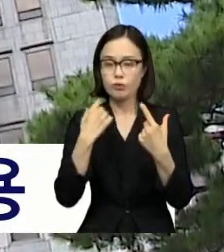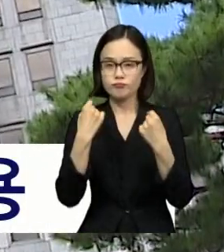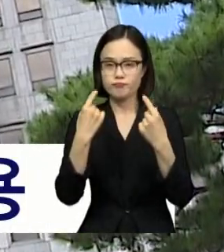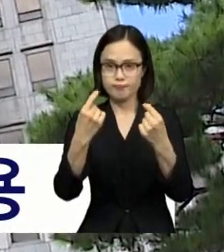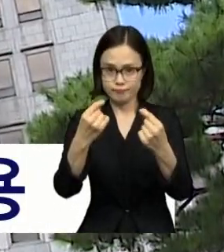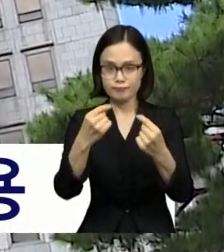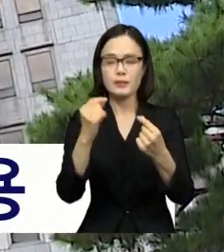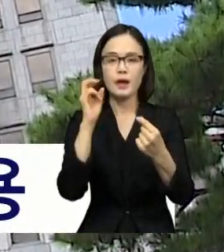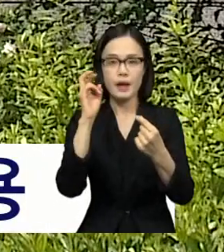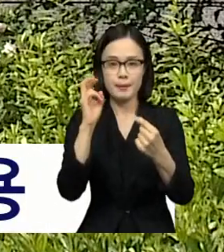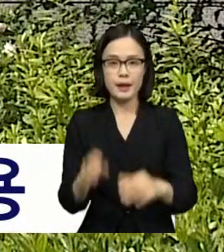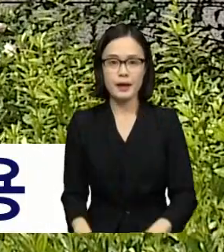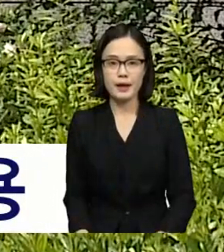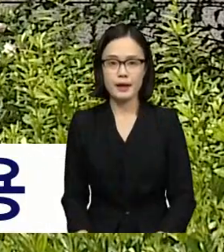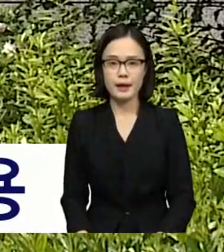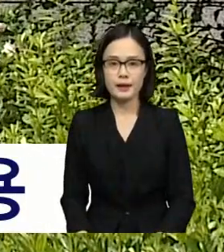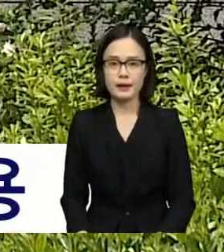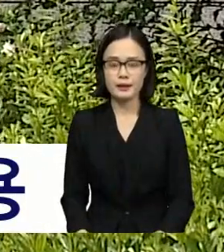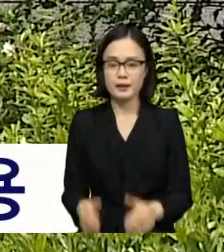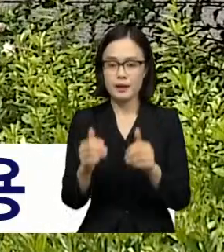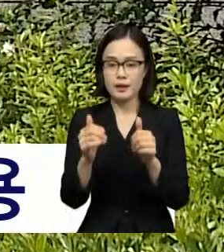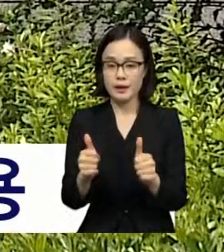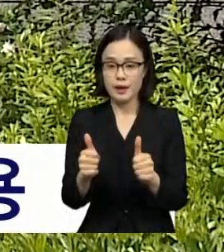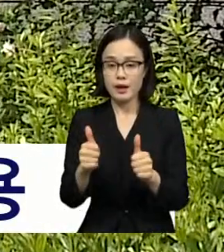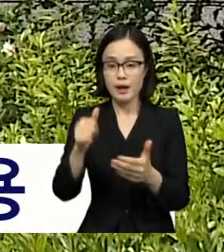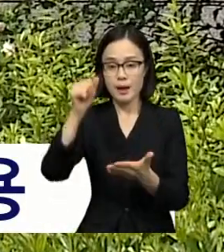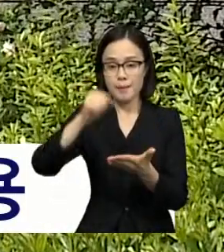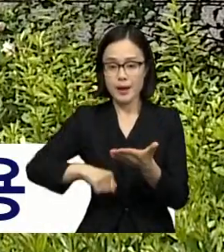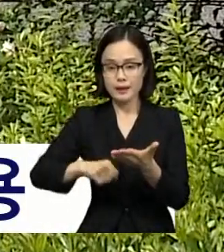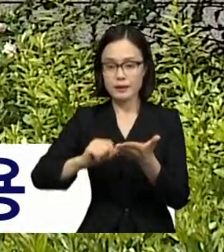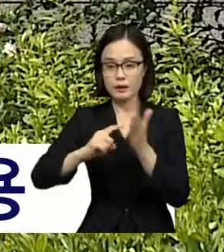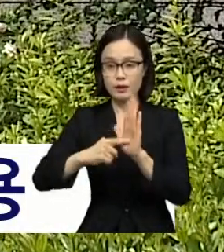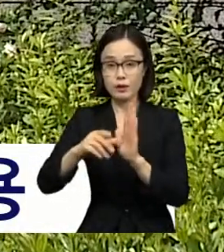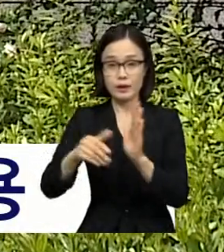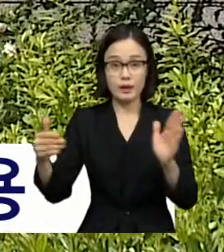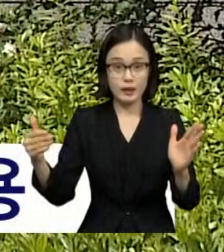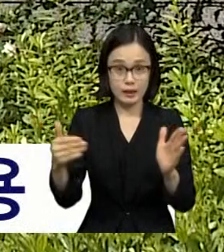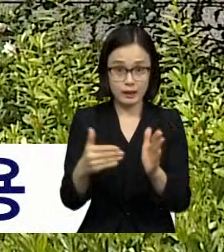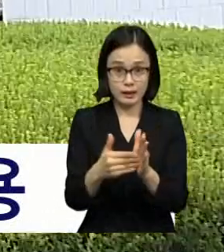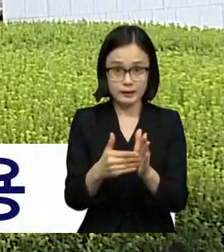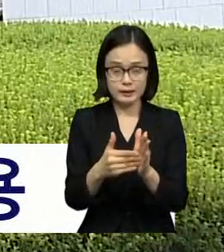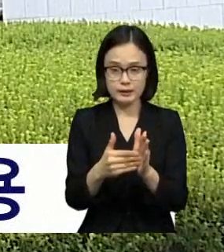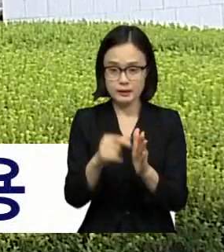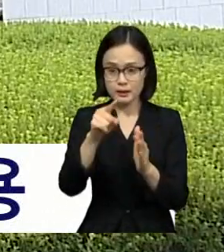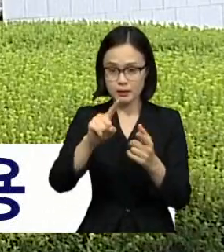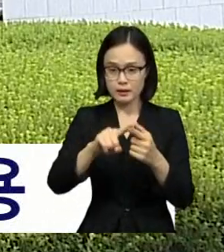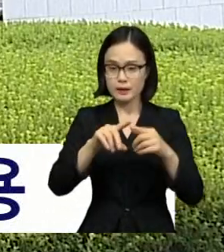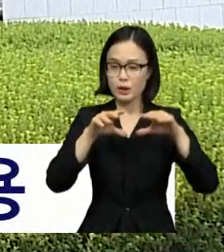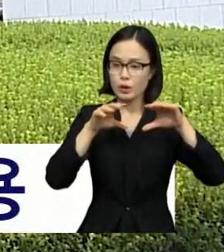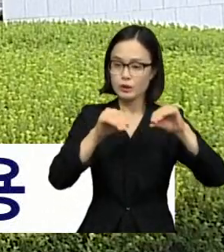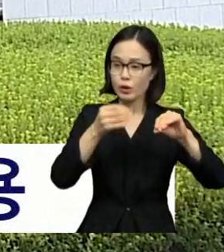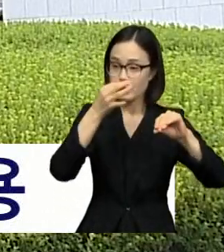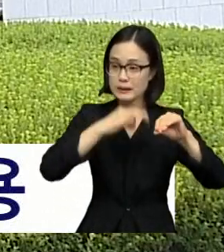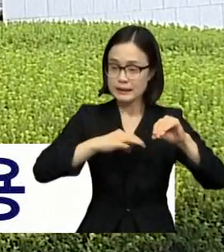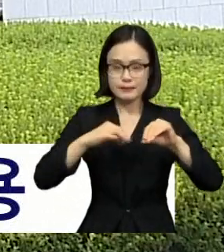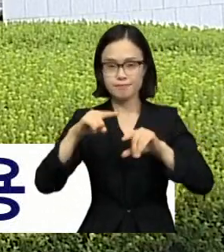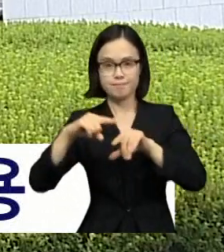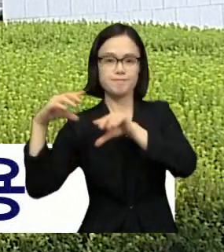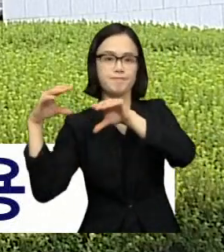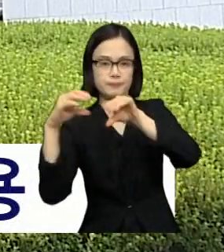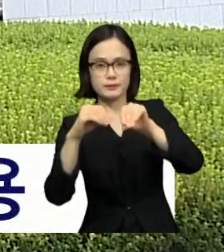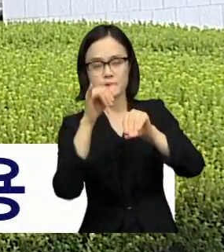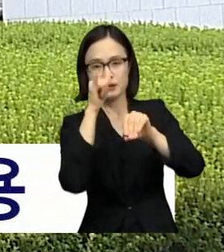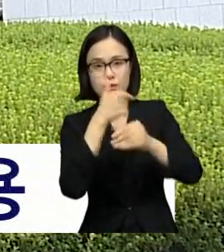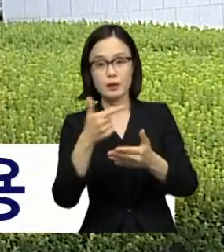대법원의 인용에 따라 보한 판결이 있을 때까지 폐지 조례 안의 효력은 정지됩니다 서울시 의회는 이날 대법원의